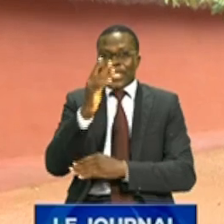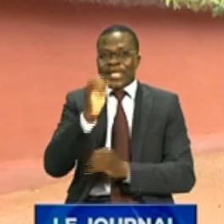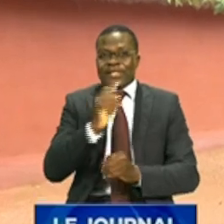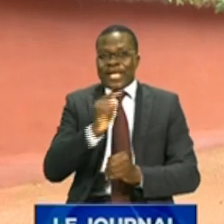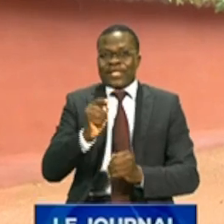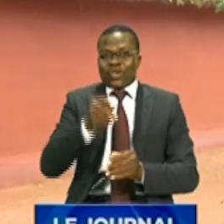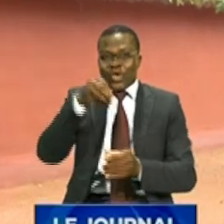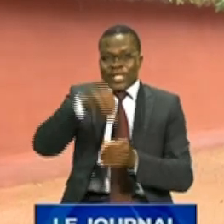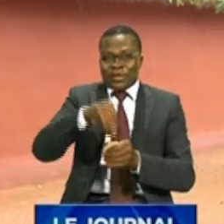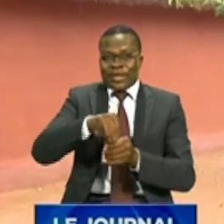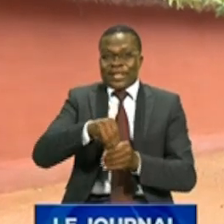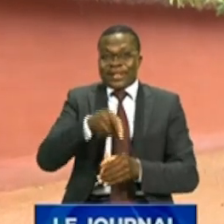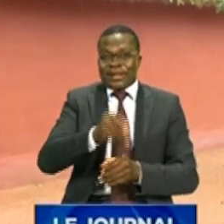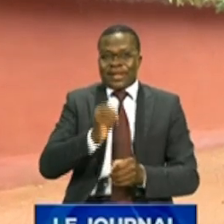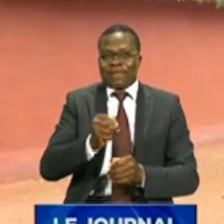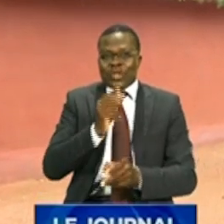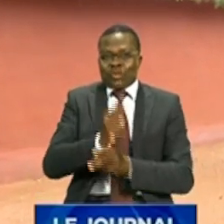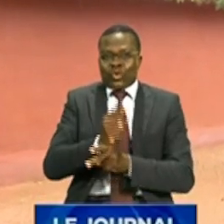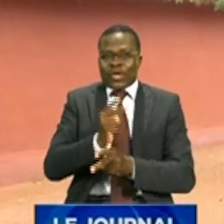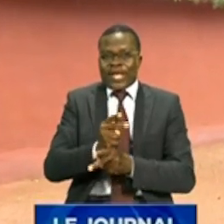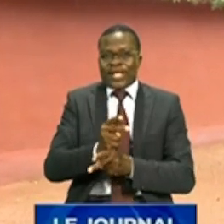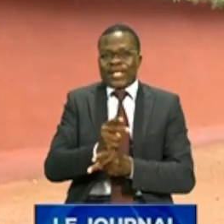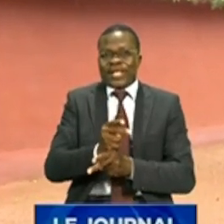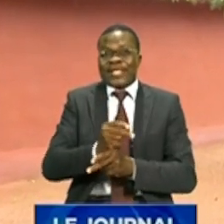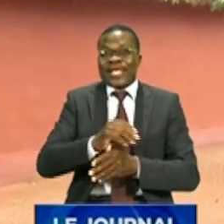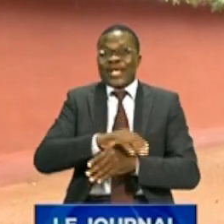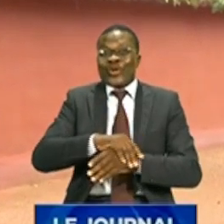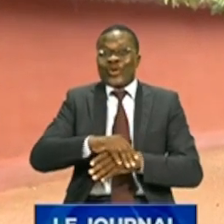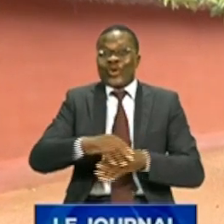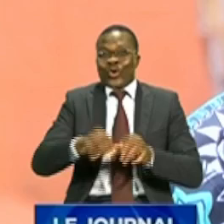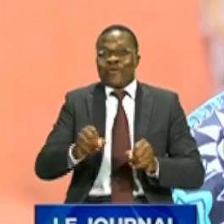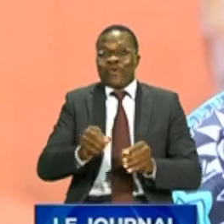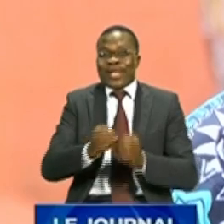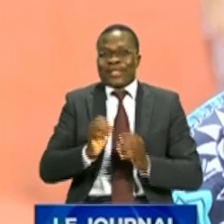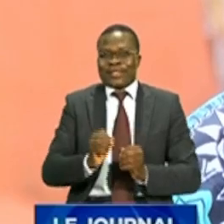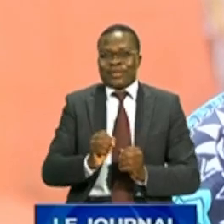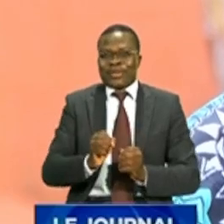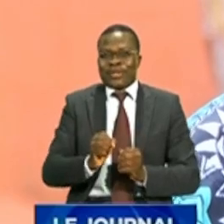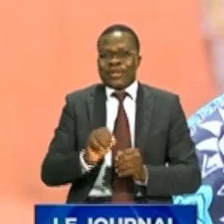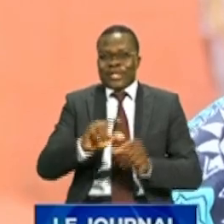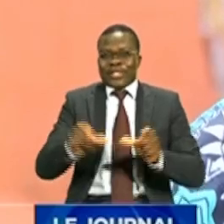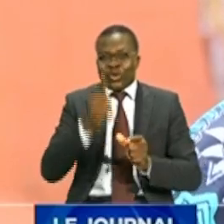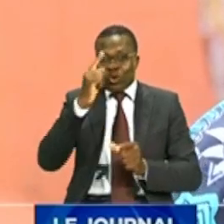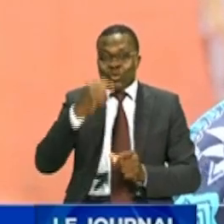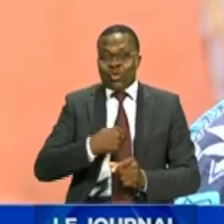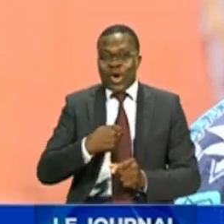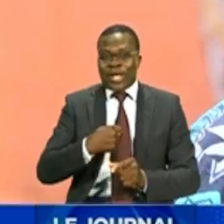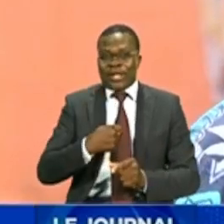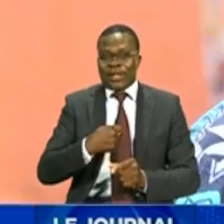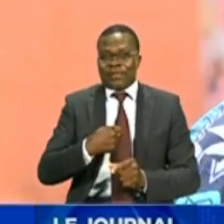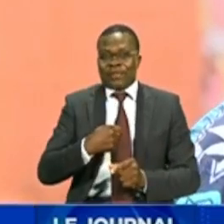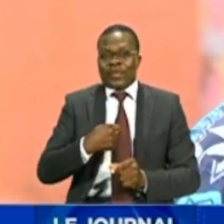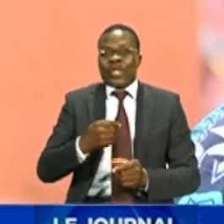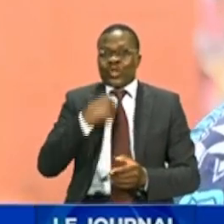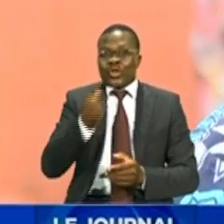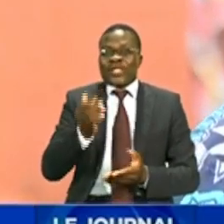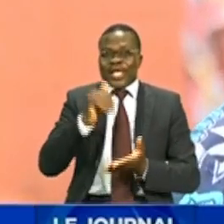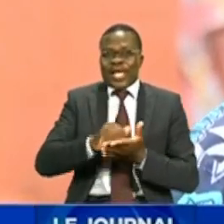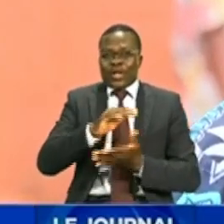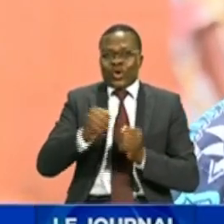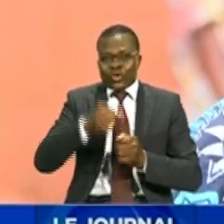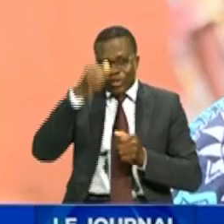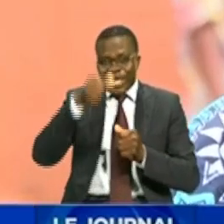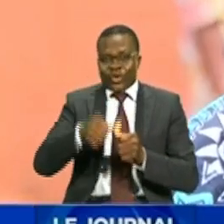été plantés dans le site pour garantir un minimum de confort à l'ensemble. C'est le lieu pour moi de réitérer toute